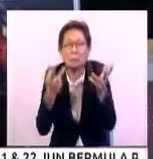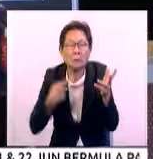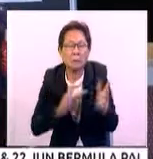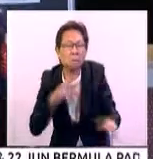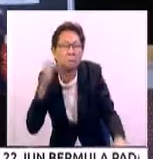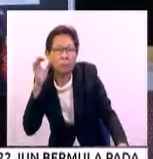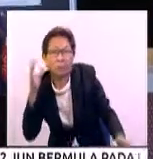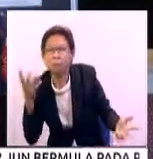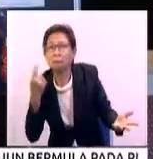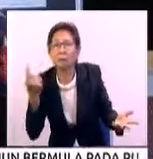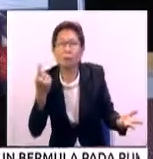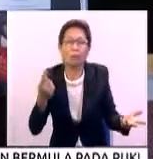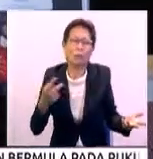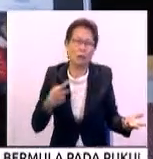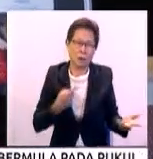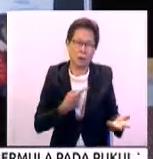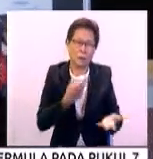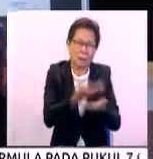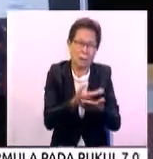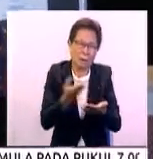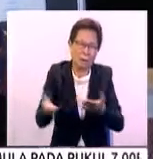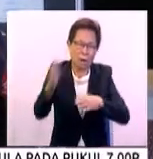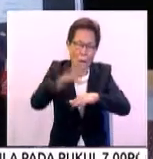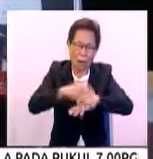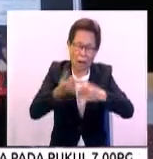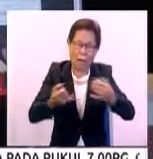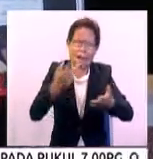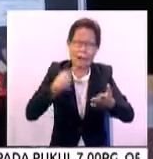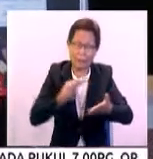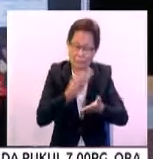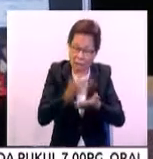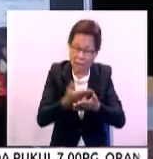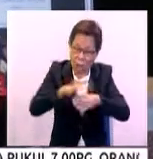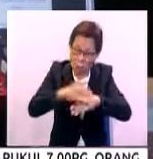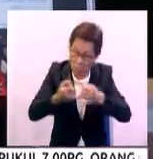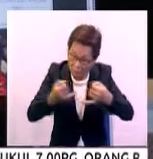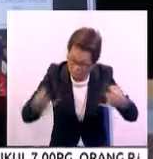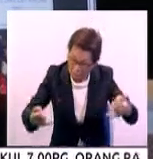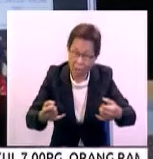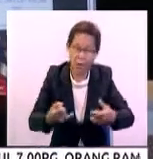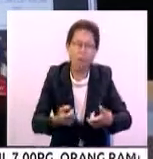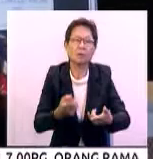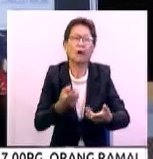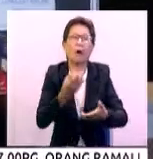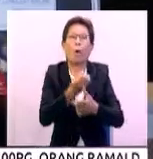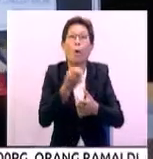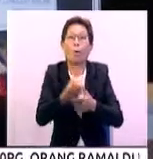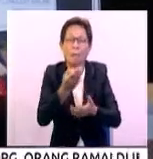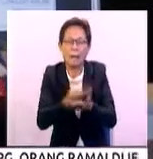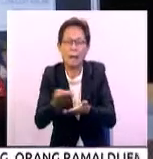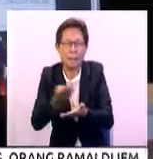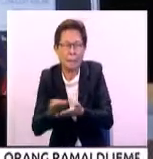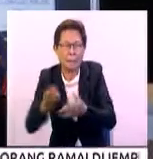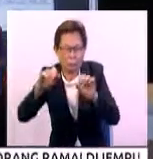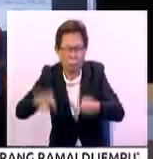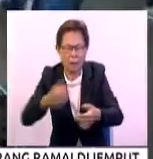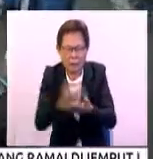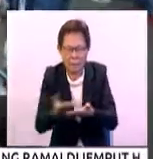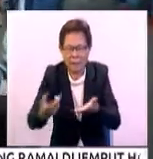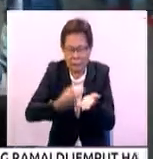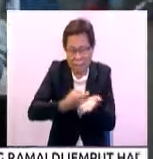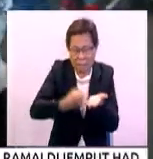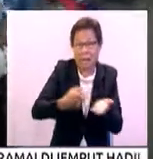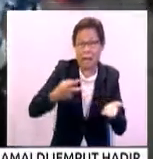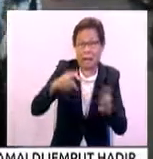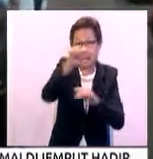lah. Kalau kita beli dari atas talian atau dari mana di mana-mana tempat yang boleh membeli